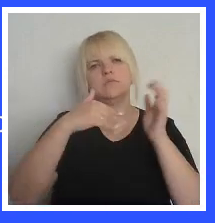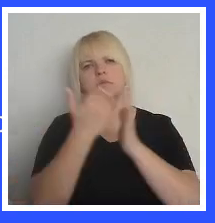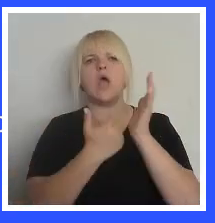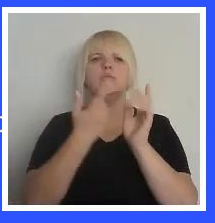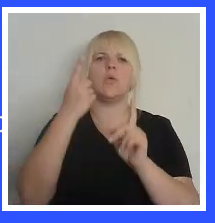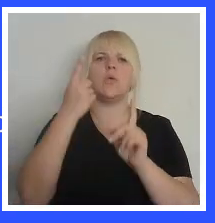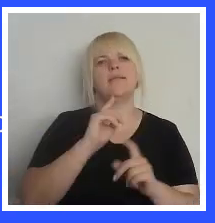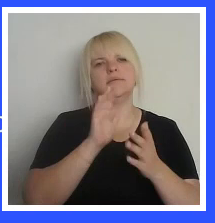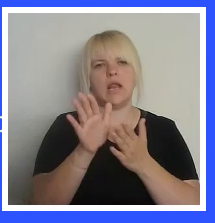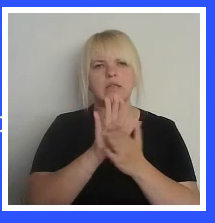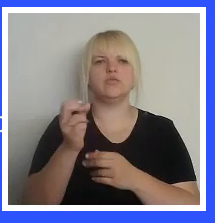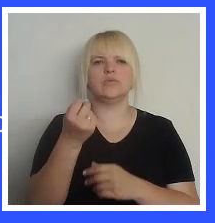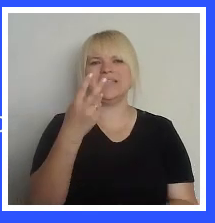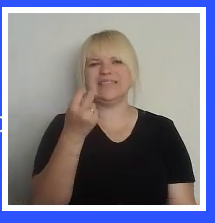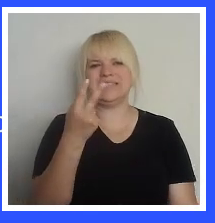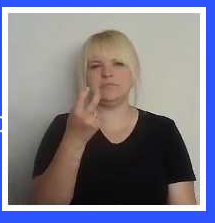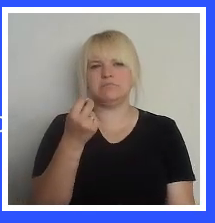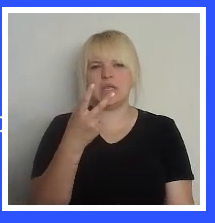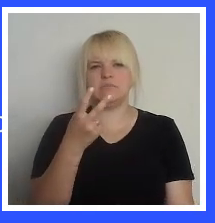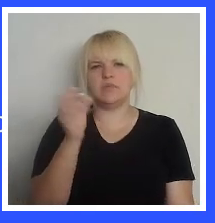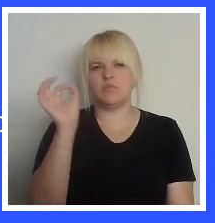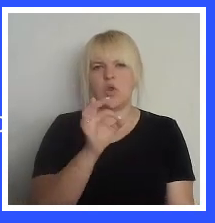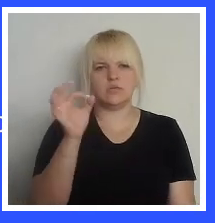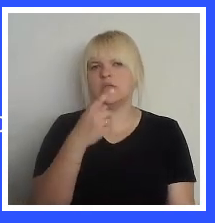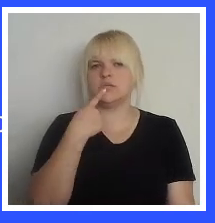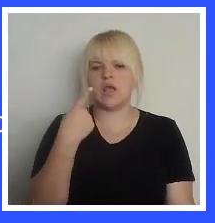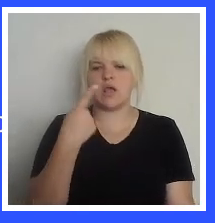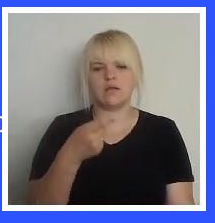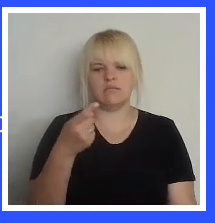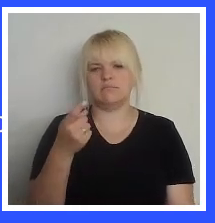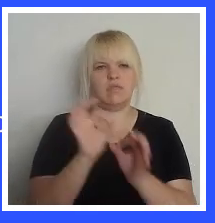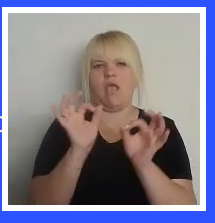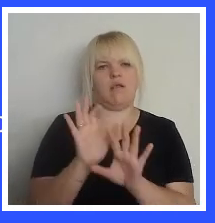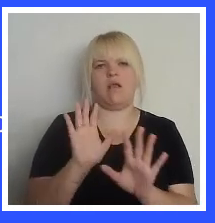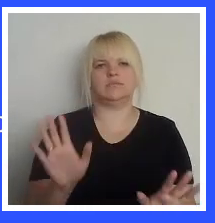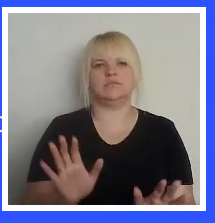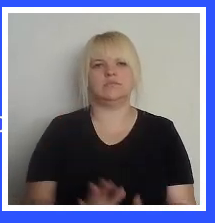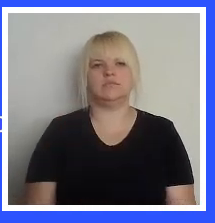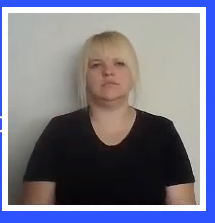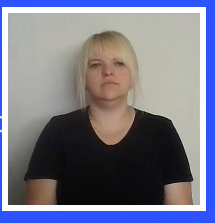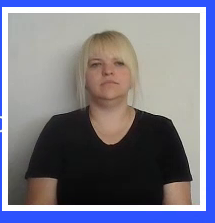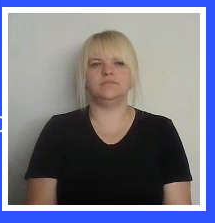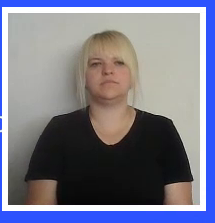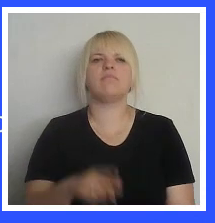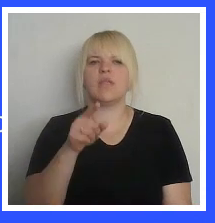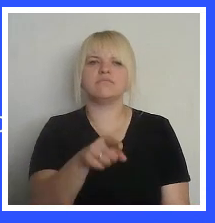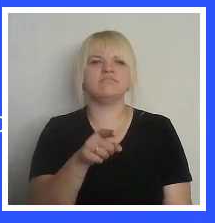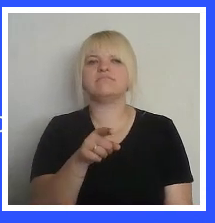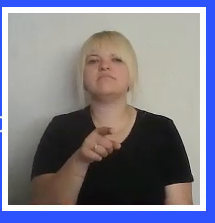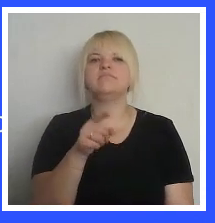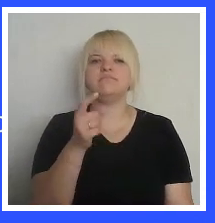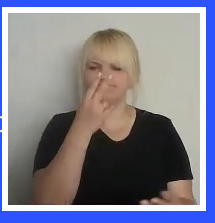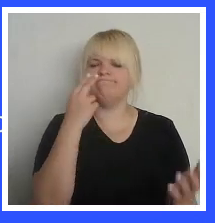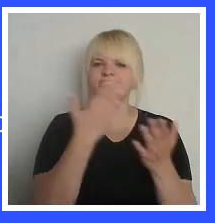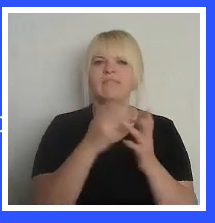lietošana, un 13% saka nekas. tas ir tas priekšstats, kur